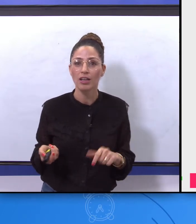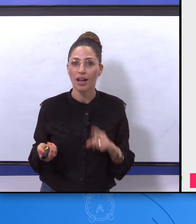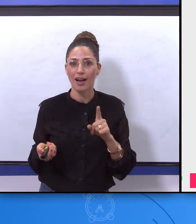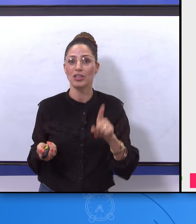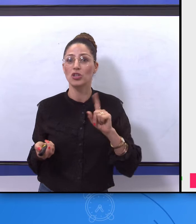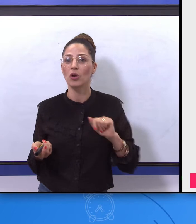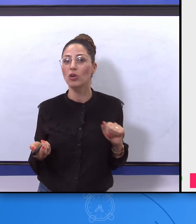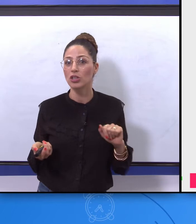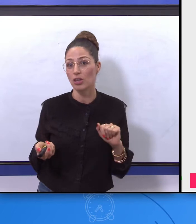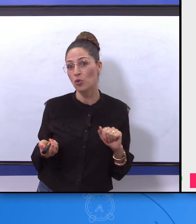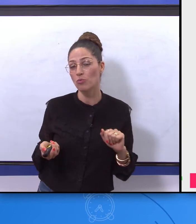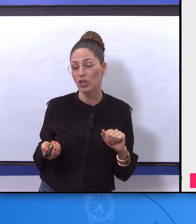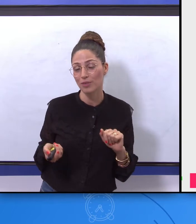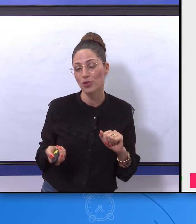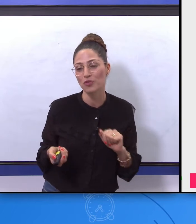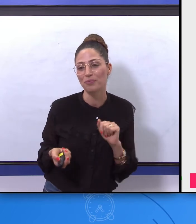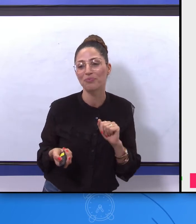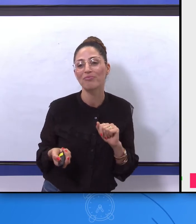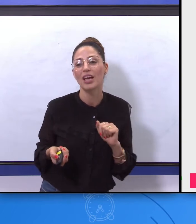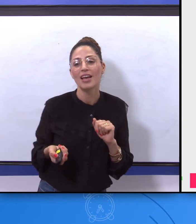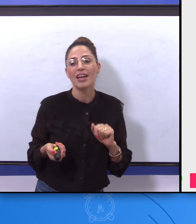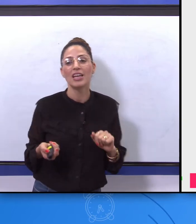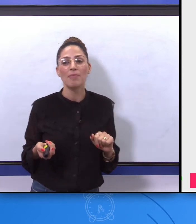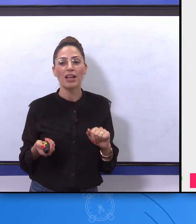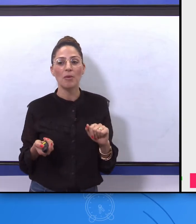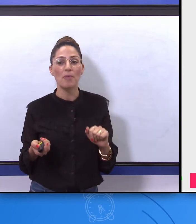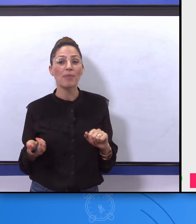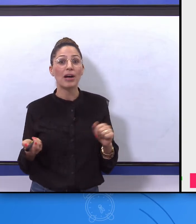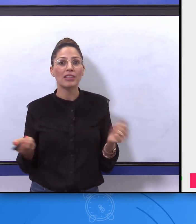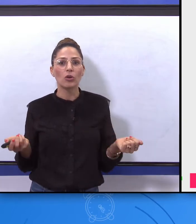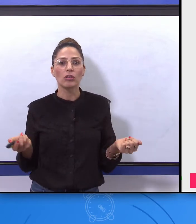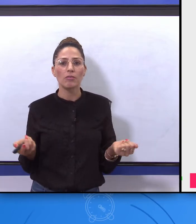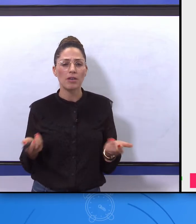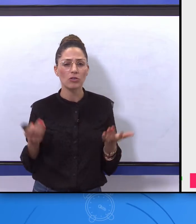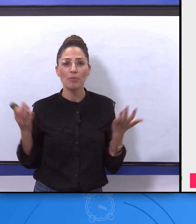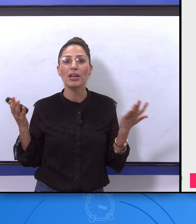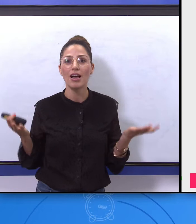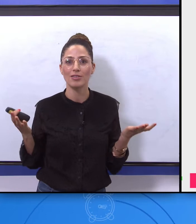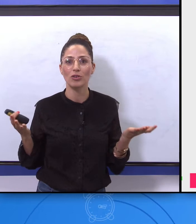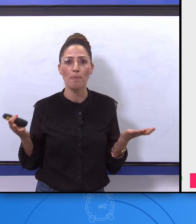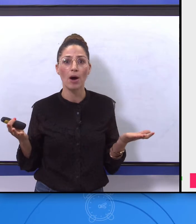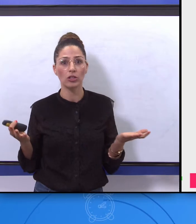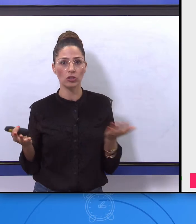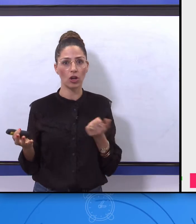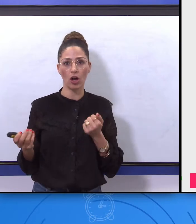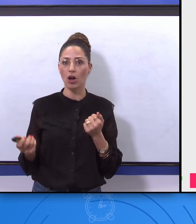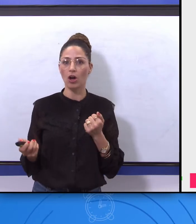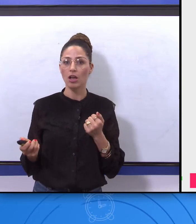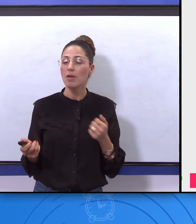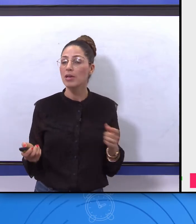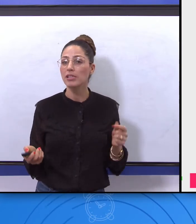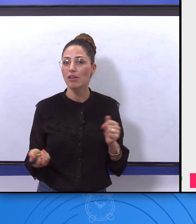אוגה. אל תשכחו לקום כשאתם יושבים. נלמד מה הם מנדלות. מה זאת המילה הזאת?